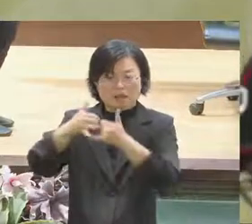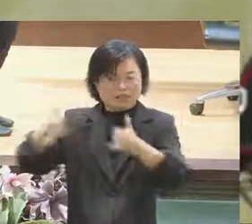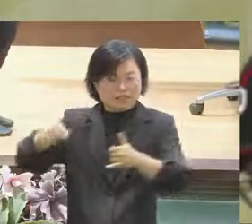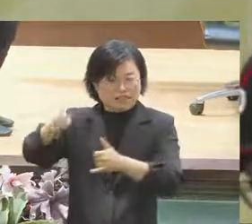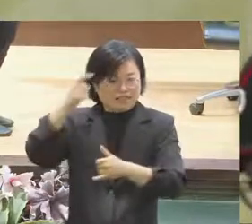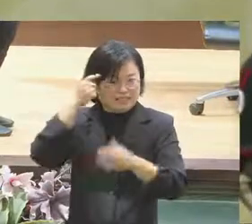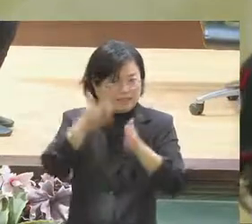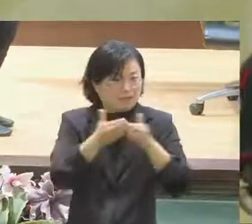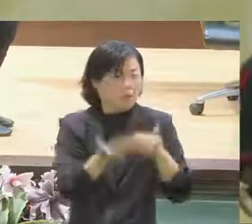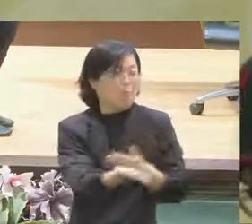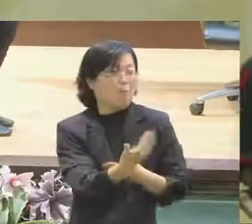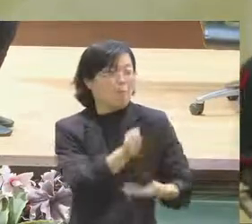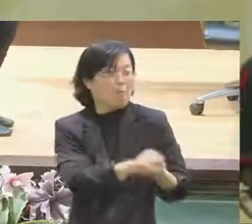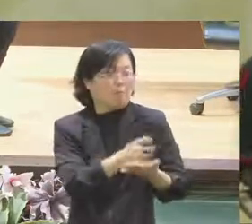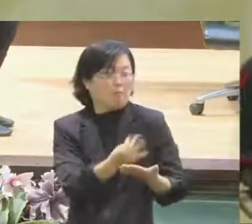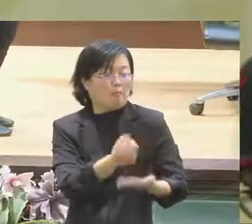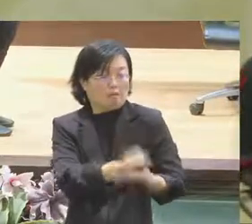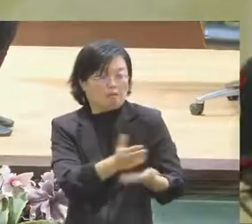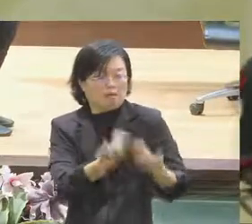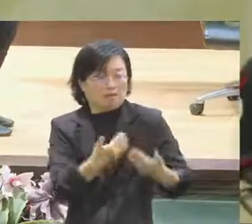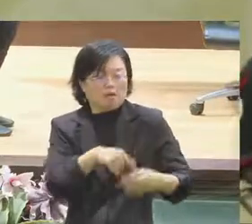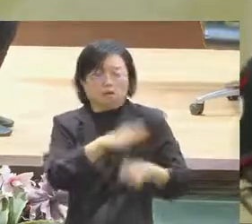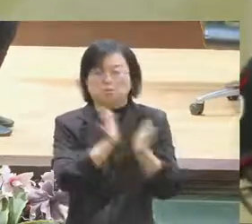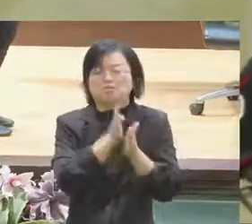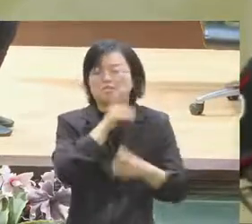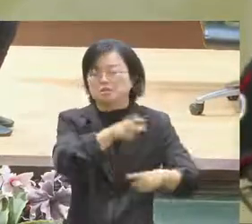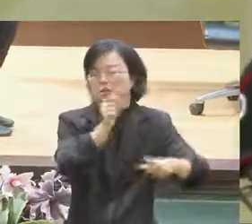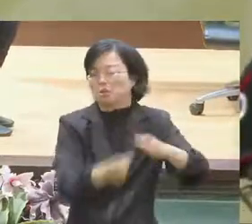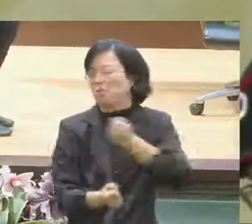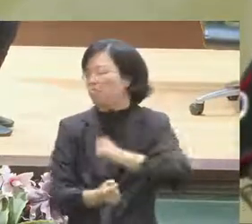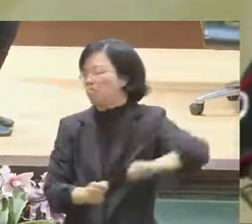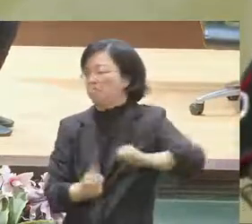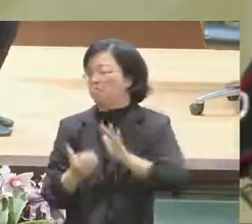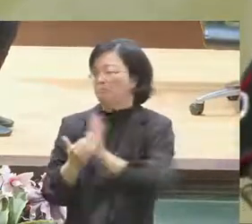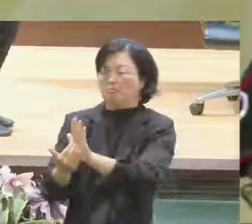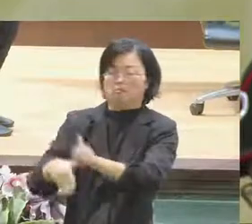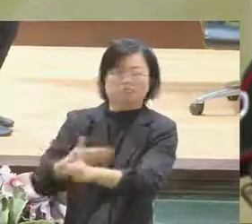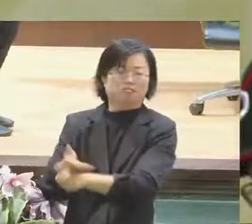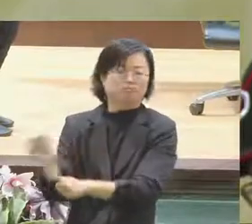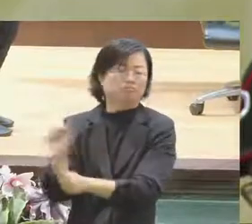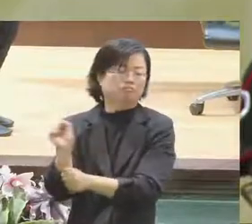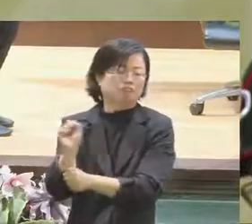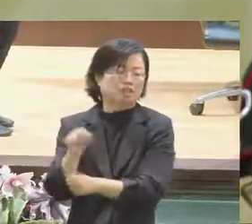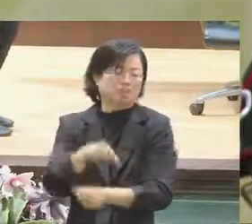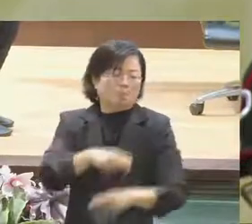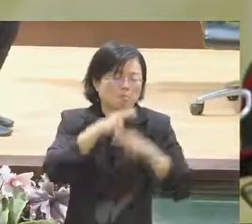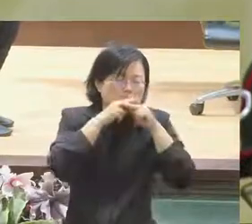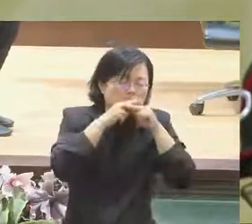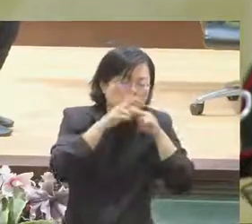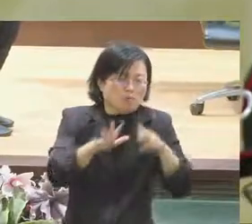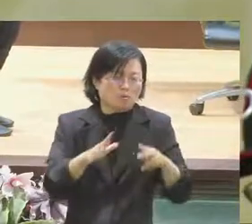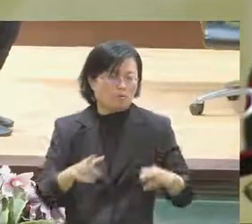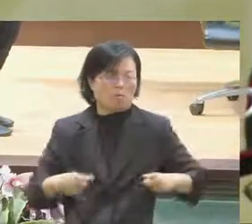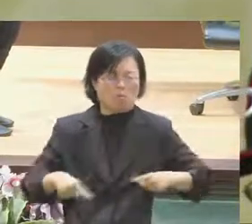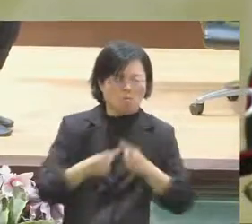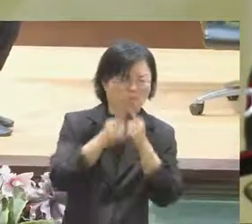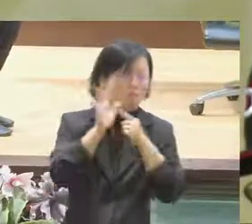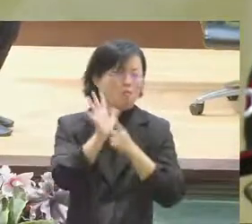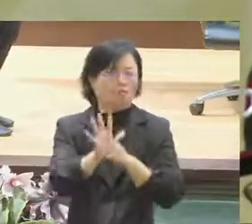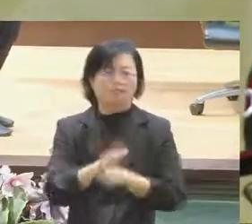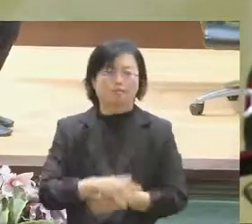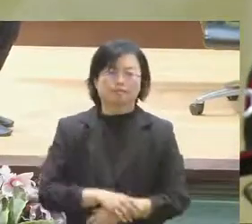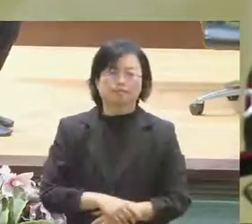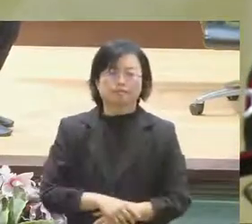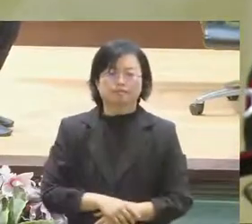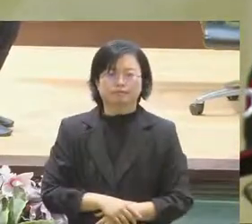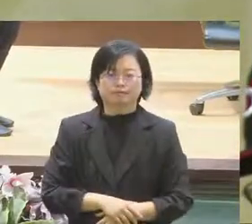不愿意，也不是不愿意，就是有很多考量，比如说会不会牵涉到商业机密啊，很多争论的资料，所以他们觉得其实在实质